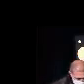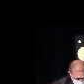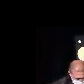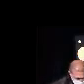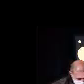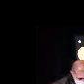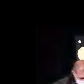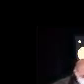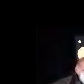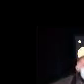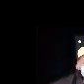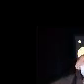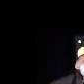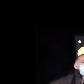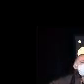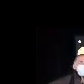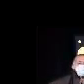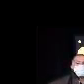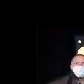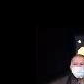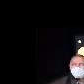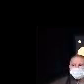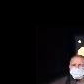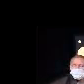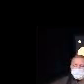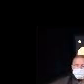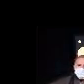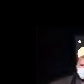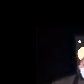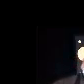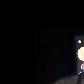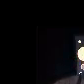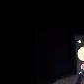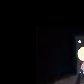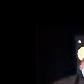world, all over the